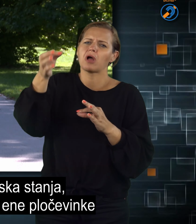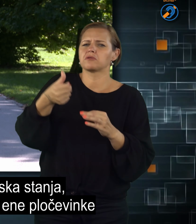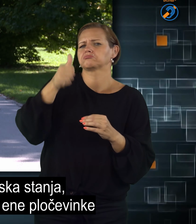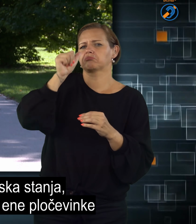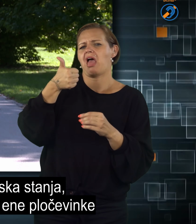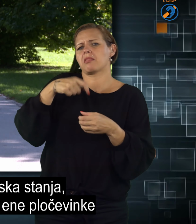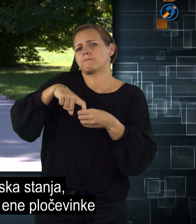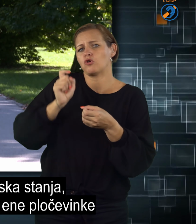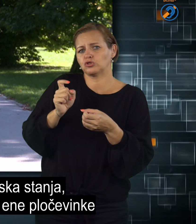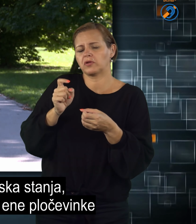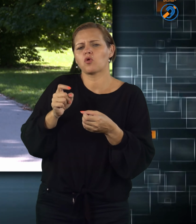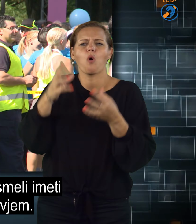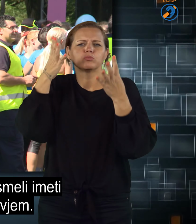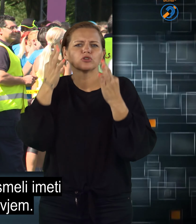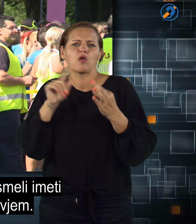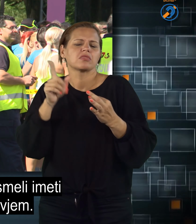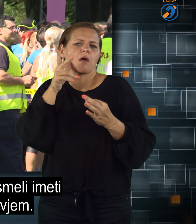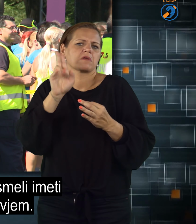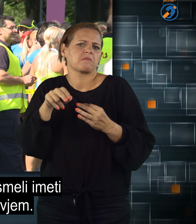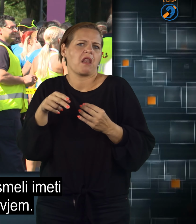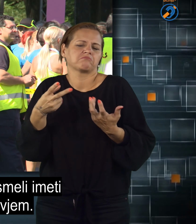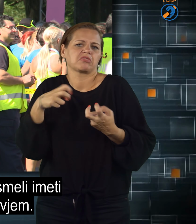smeli imeti težav z zdravjem.